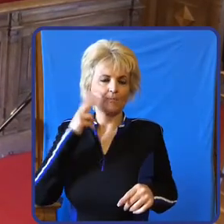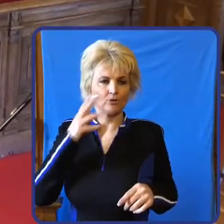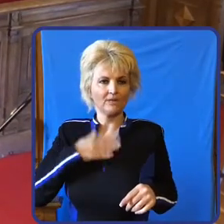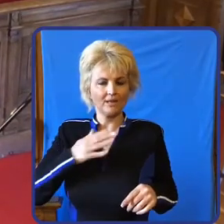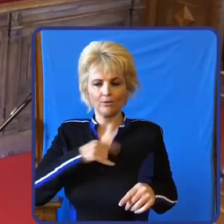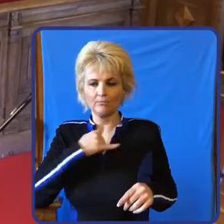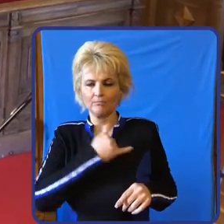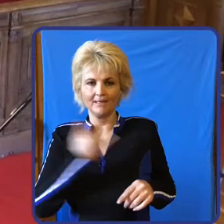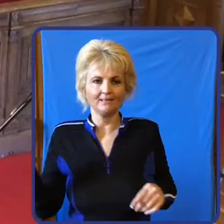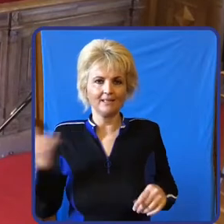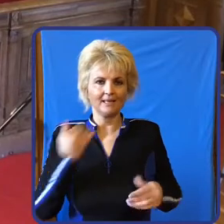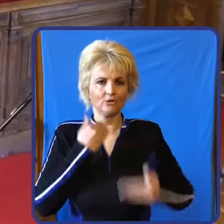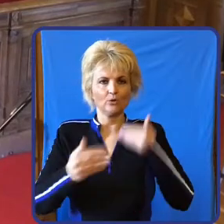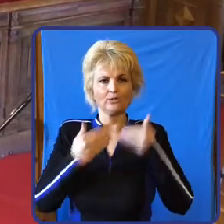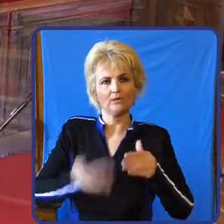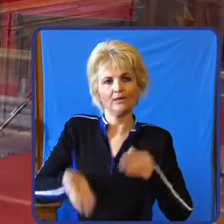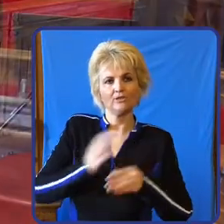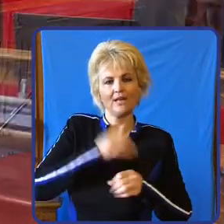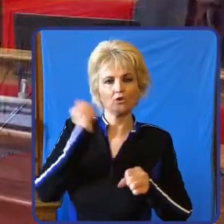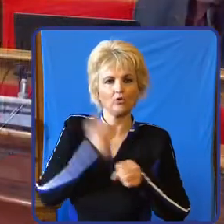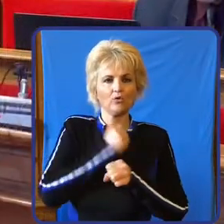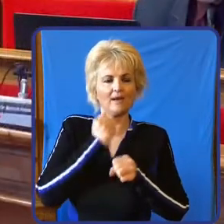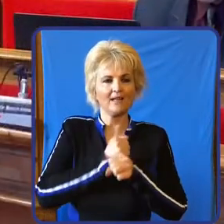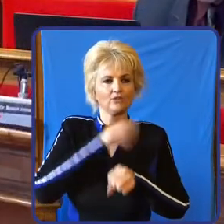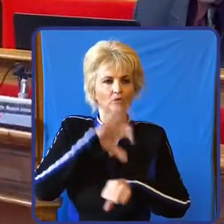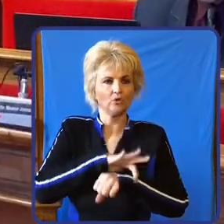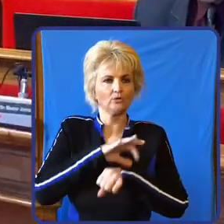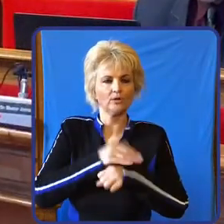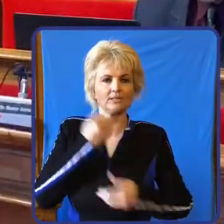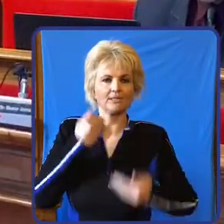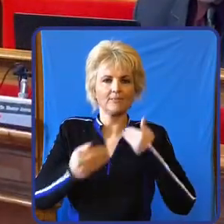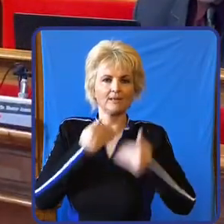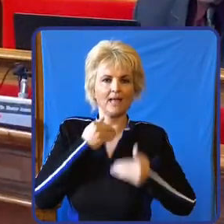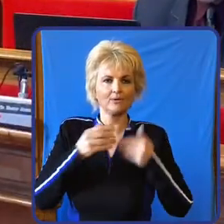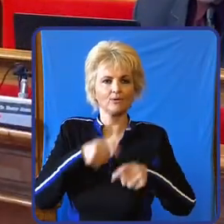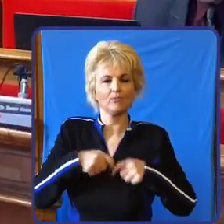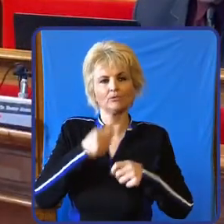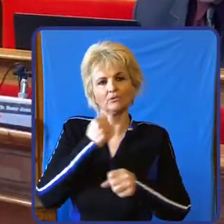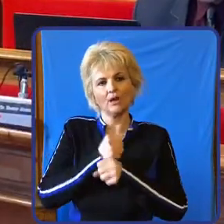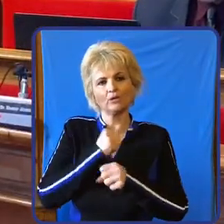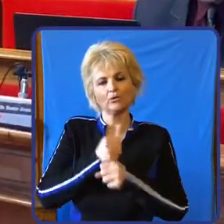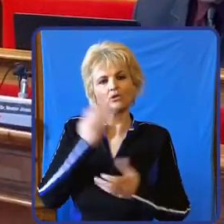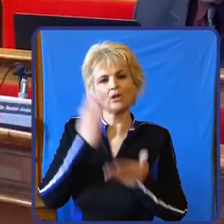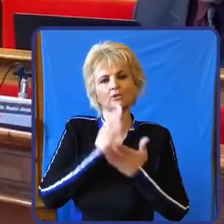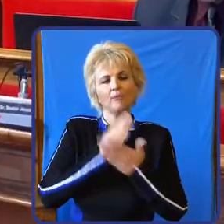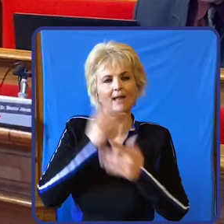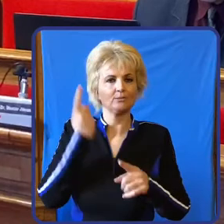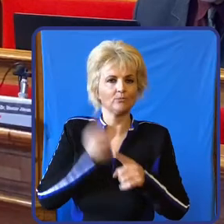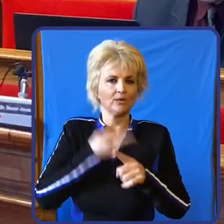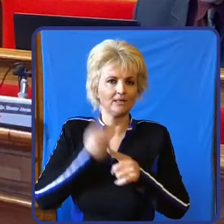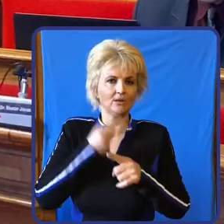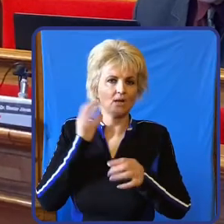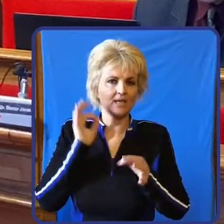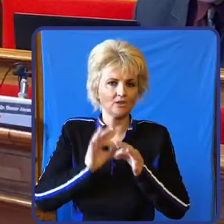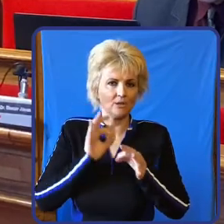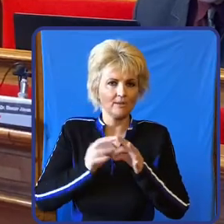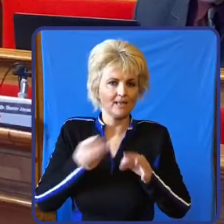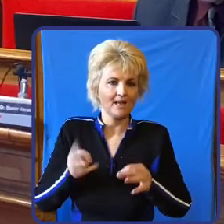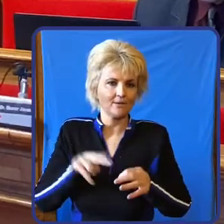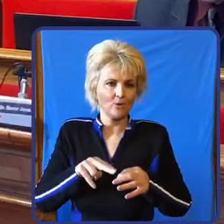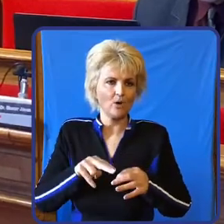minden közgyűlés előtt a Kovács doktor ugye szemináriumot tartott az éppen aktuális politikai